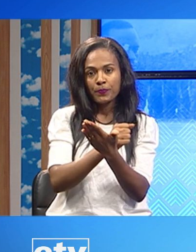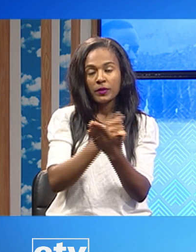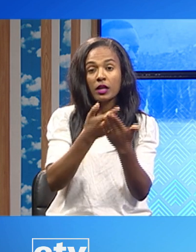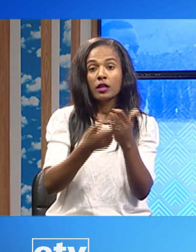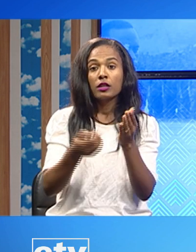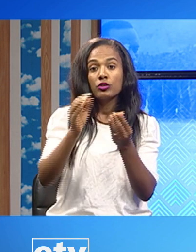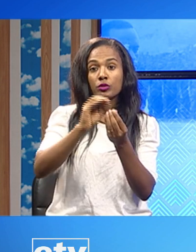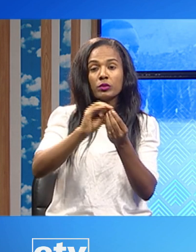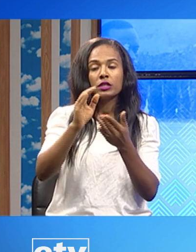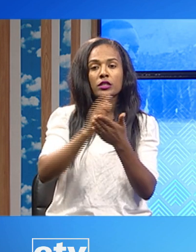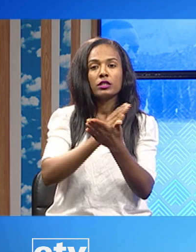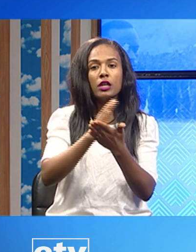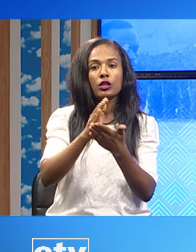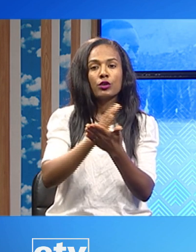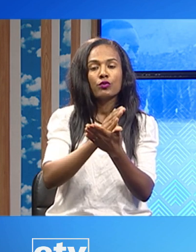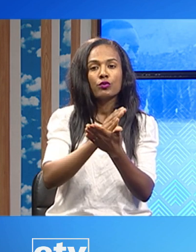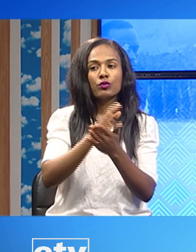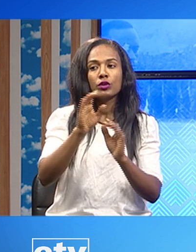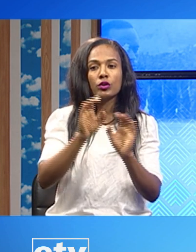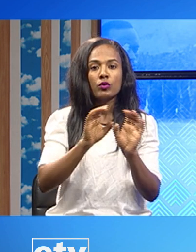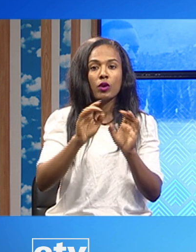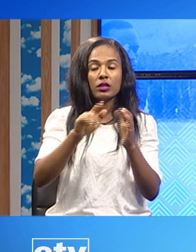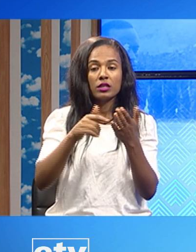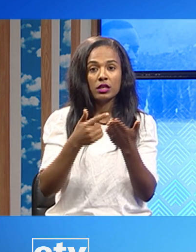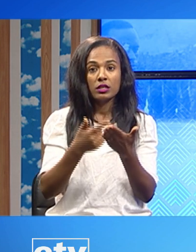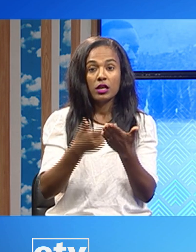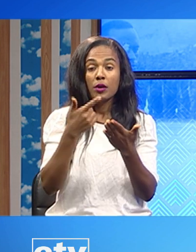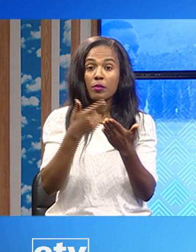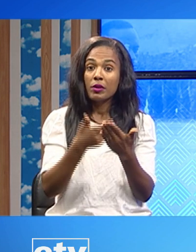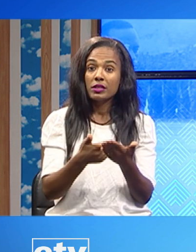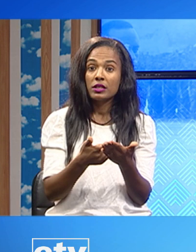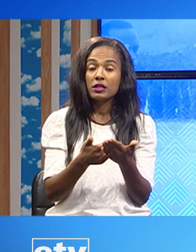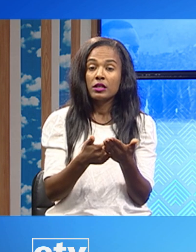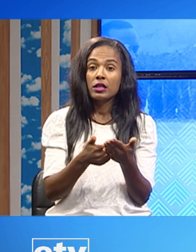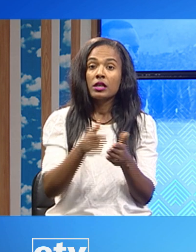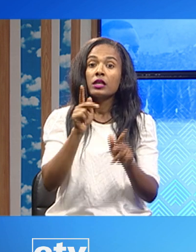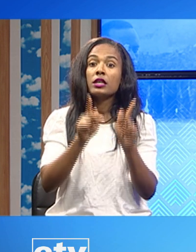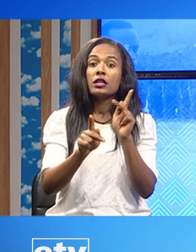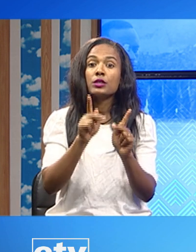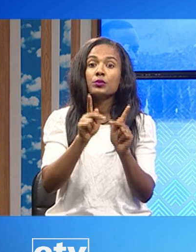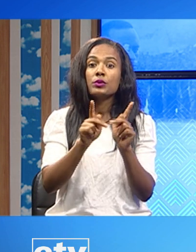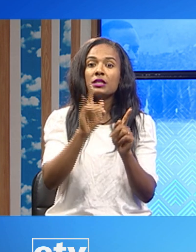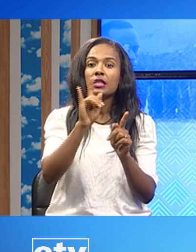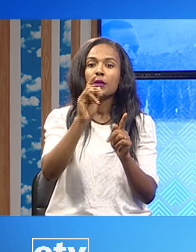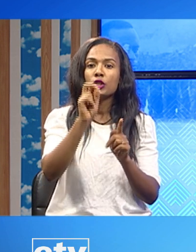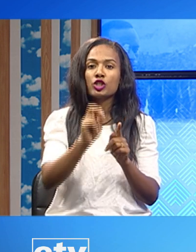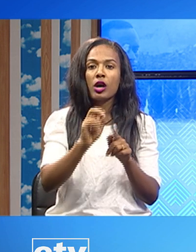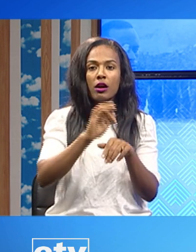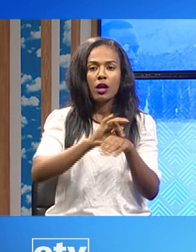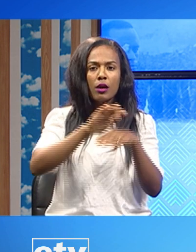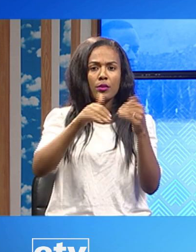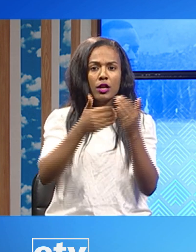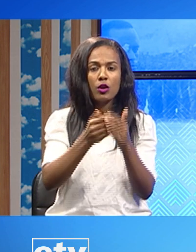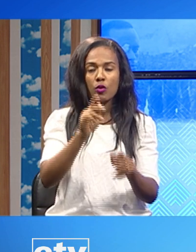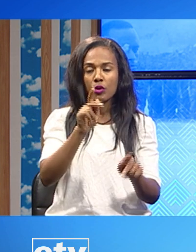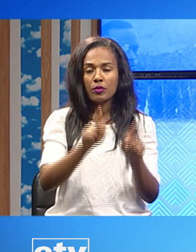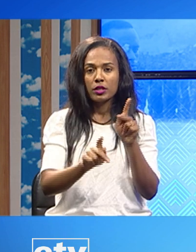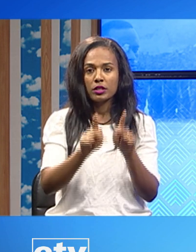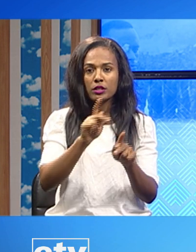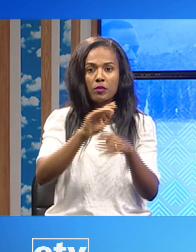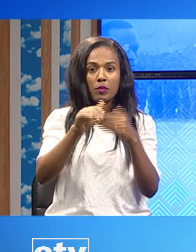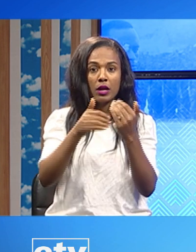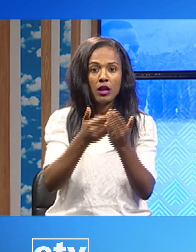ጭምር እንዲሳተፍ ተደርጓል። ስለዚህ በዚህ የህልውና ዘመቻ ላይ መላው ህብረተሰቡ፣